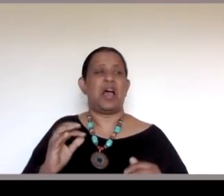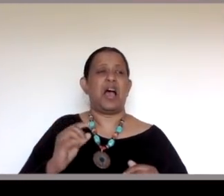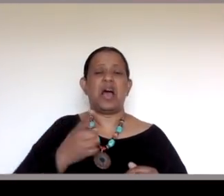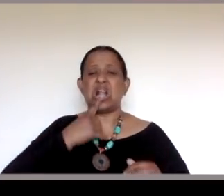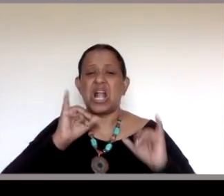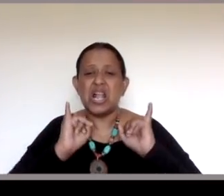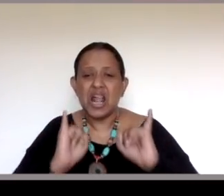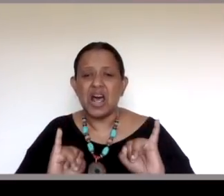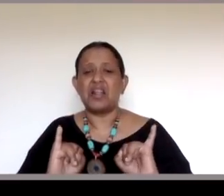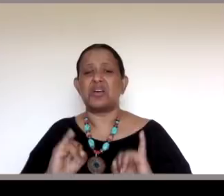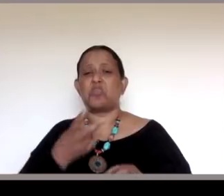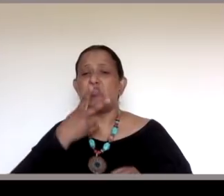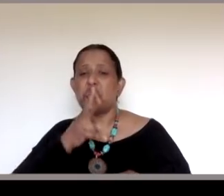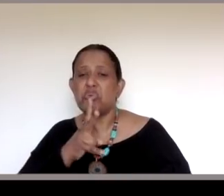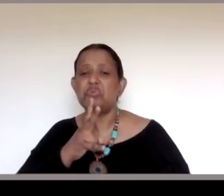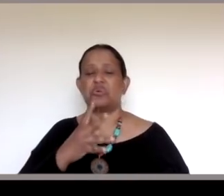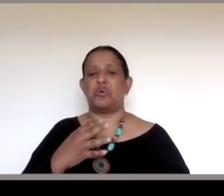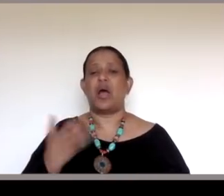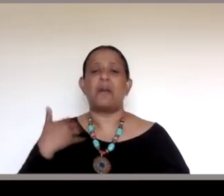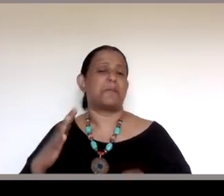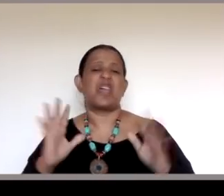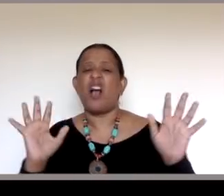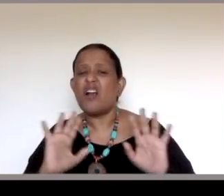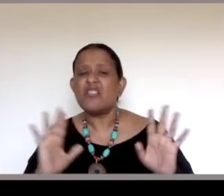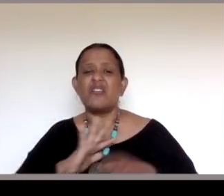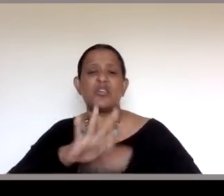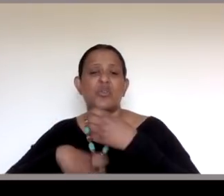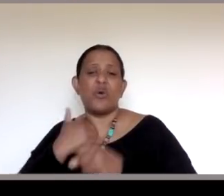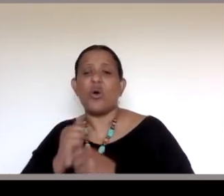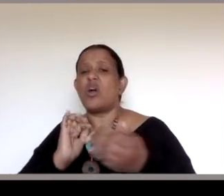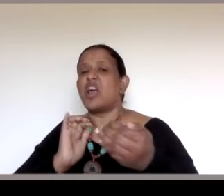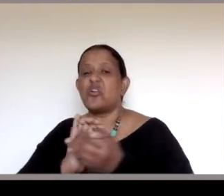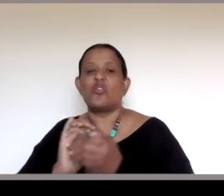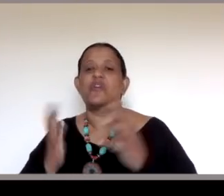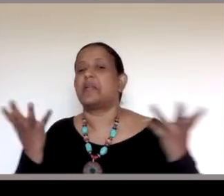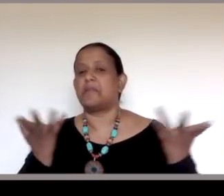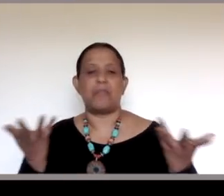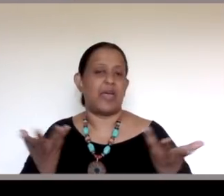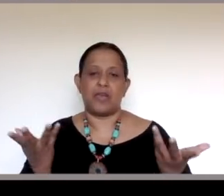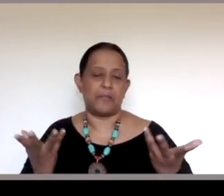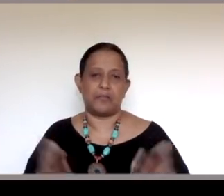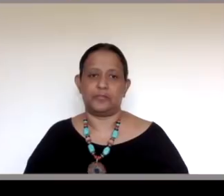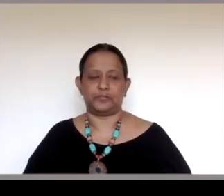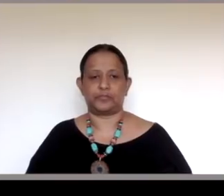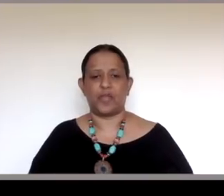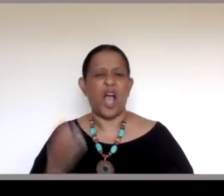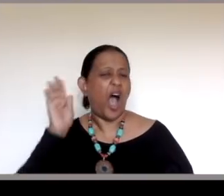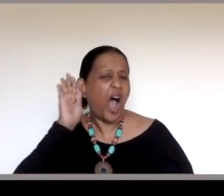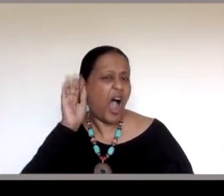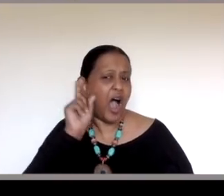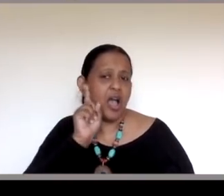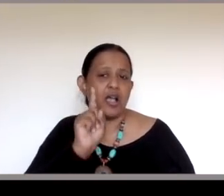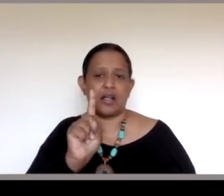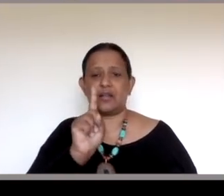மகிழ்ச்சி தேவையானால் ஏனங் யட்டஹத் கம ஏதிகரகன் அப்படியானால் தாழ்மையை ஏற்படுத்திக் கொள்ளுங்கள் தன்னோத யட்டஹத் கமிங்